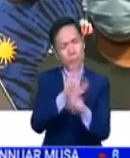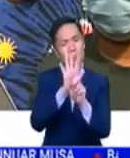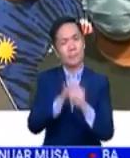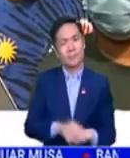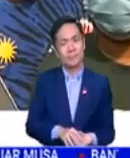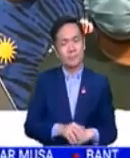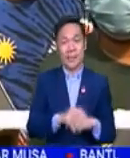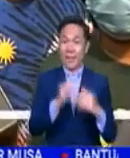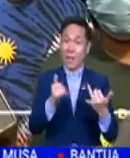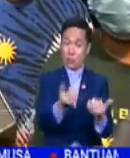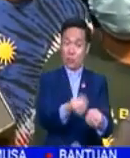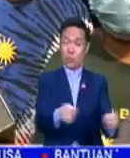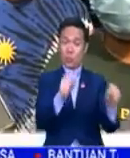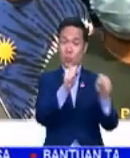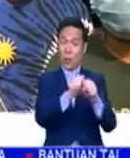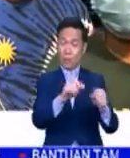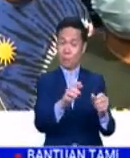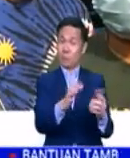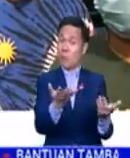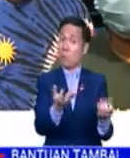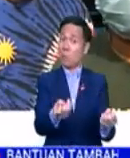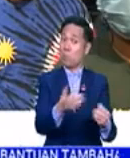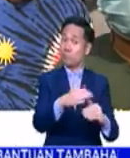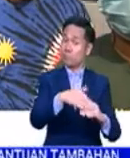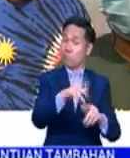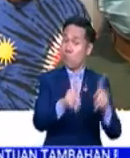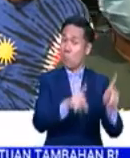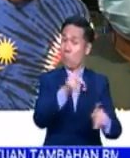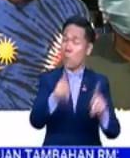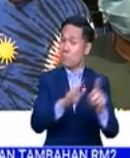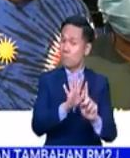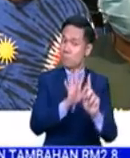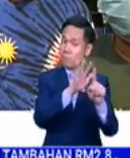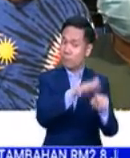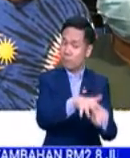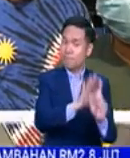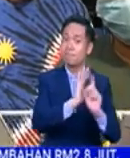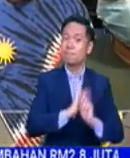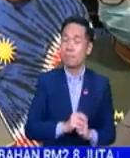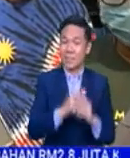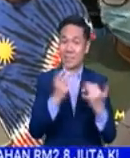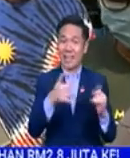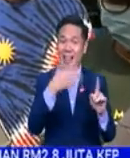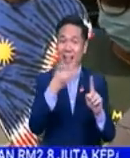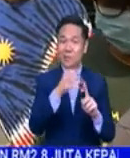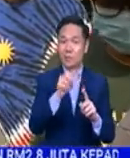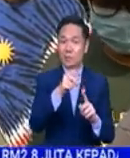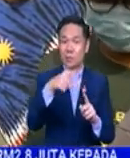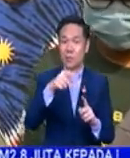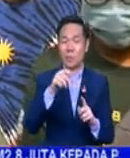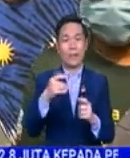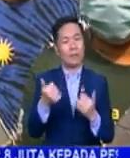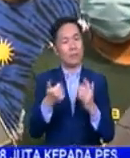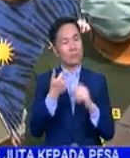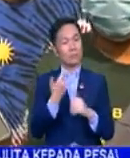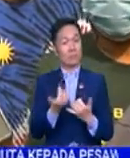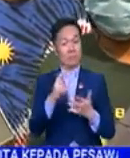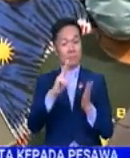Supaya surau kita ni dapat diimarahkan lagi. Sekarang yang ditetapkan SOP oleh JAIS seramai 6